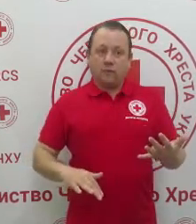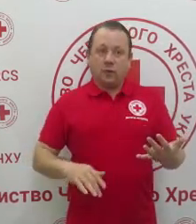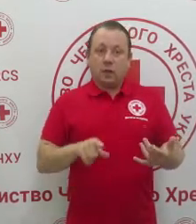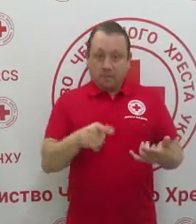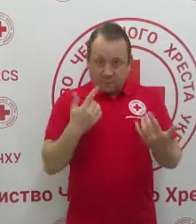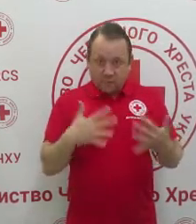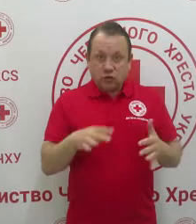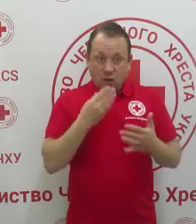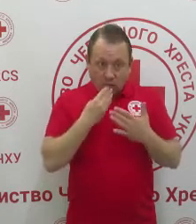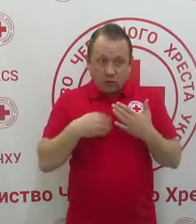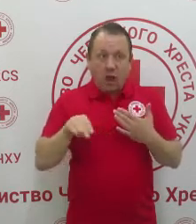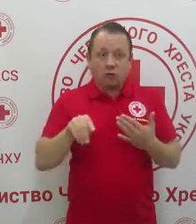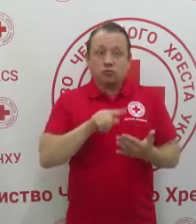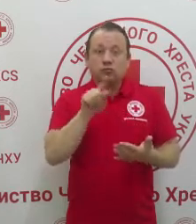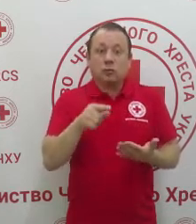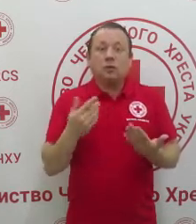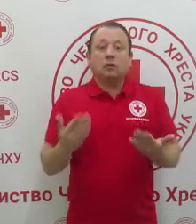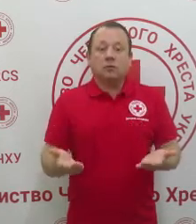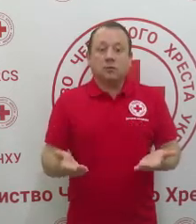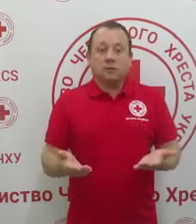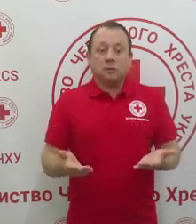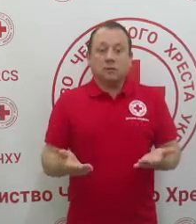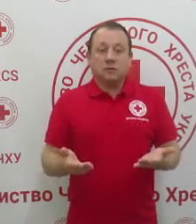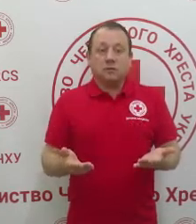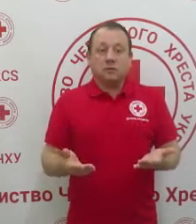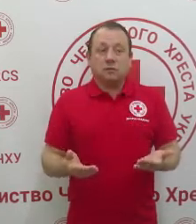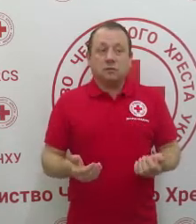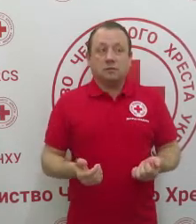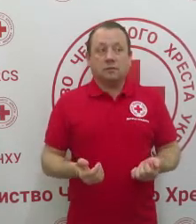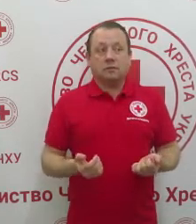Зараз зупинимо кров.